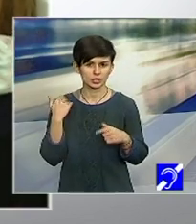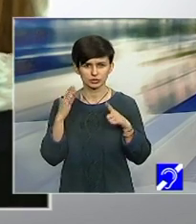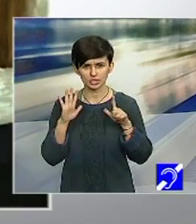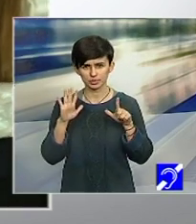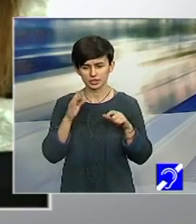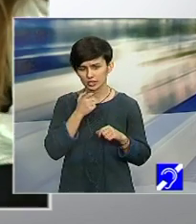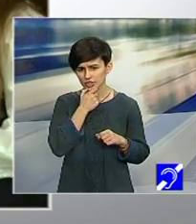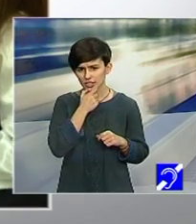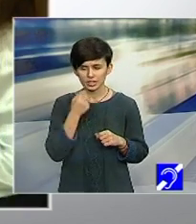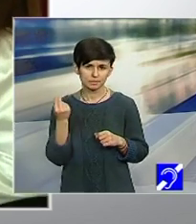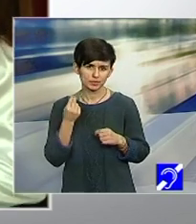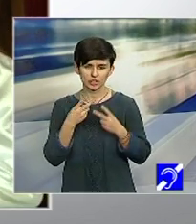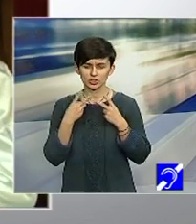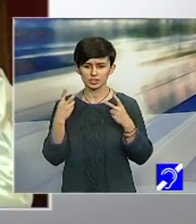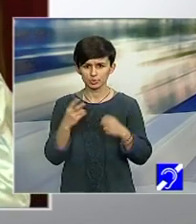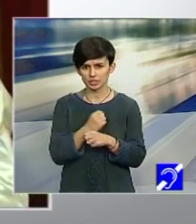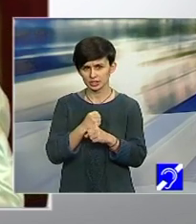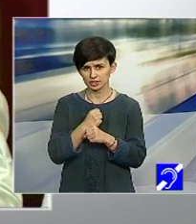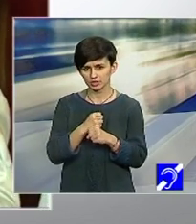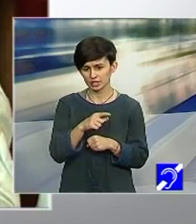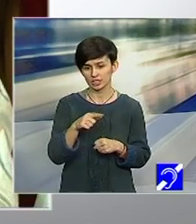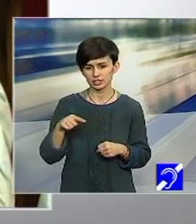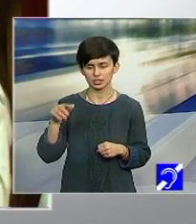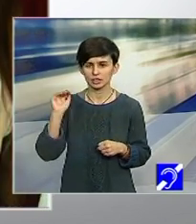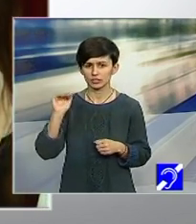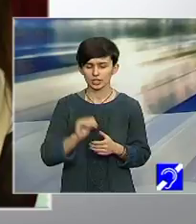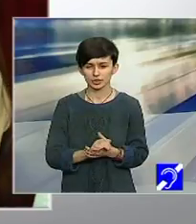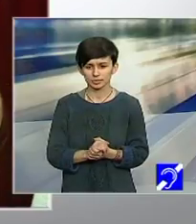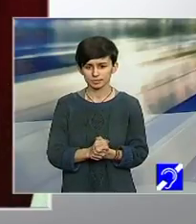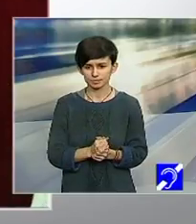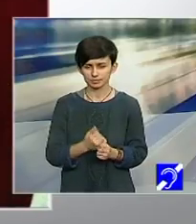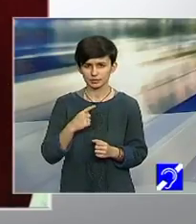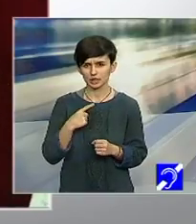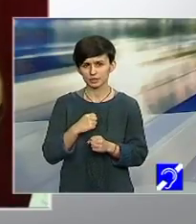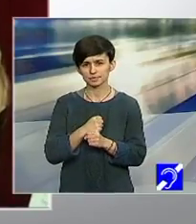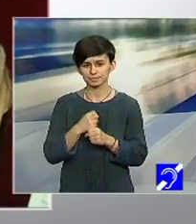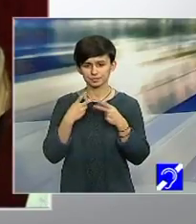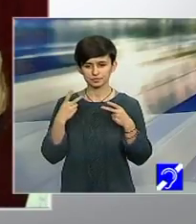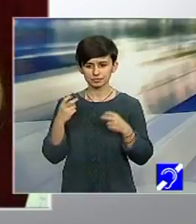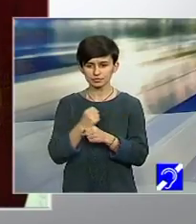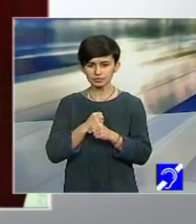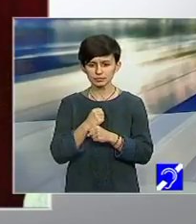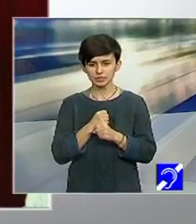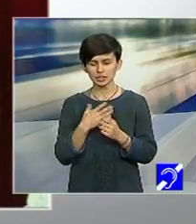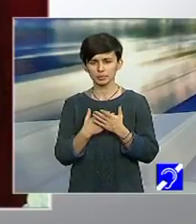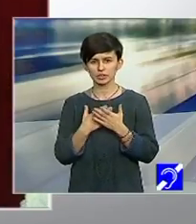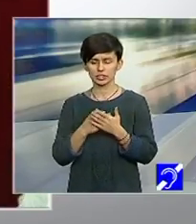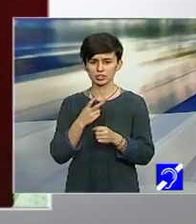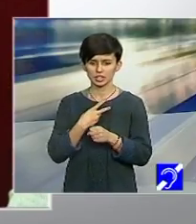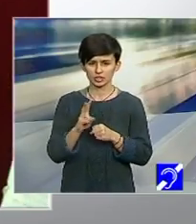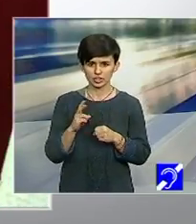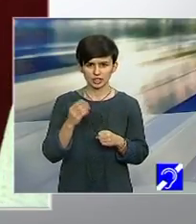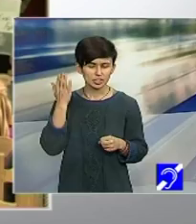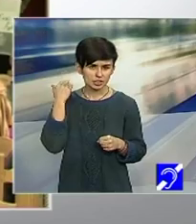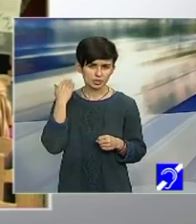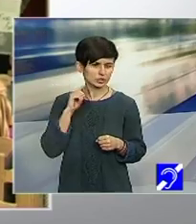de ani. De ce e important să studiați voi acum? Este important ca să studiem pentru ca și greșelile trecutului